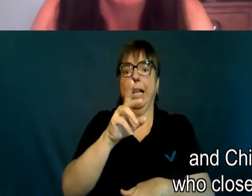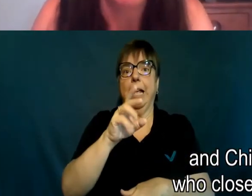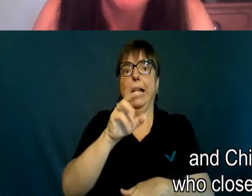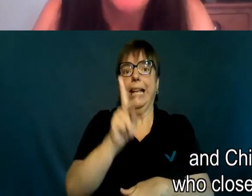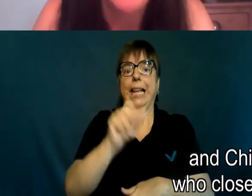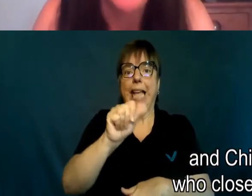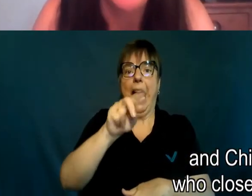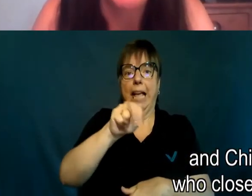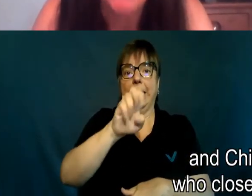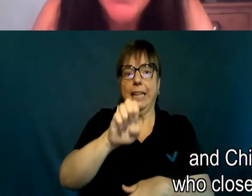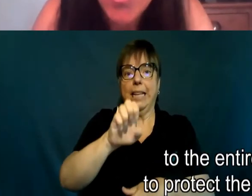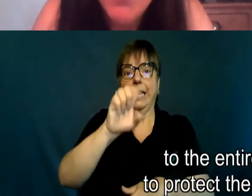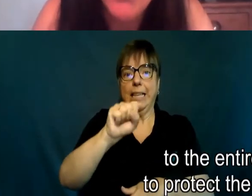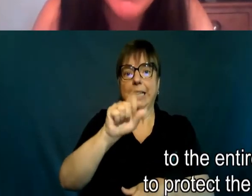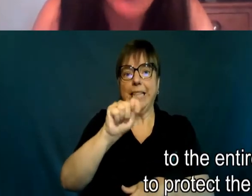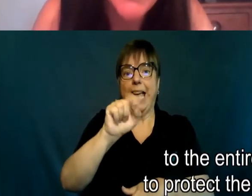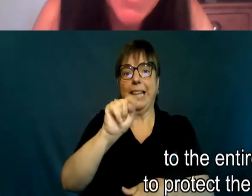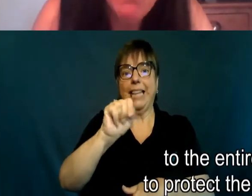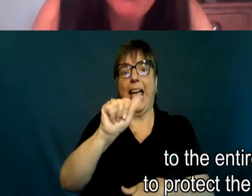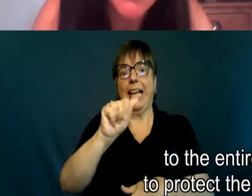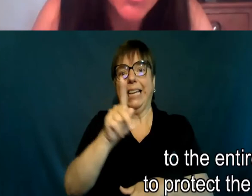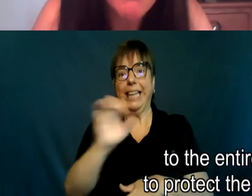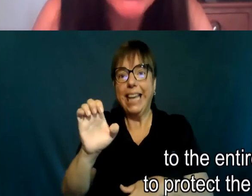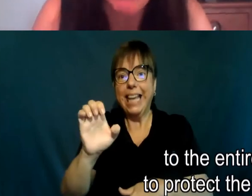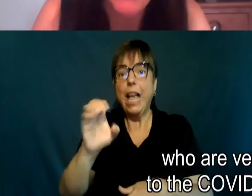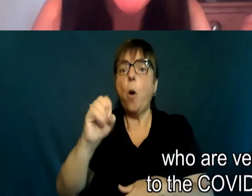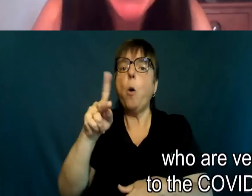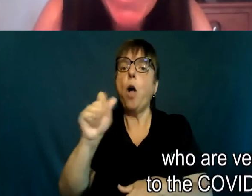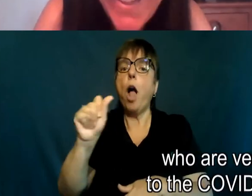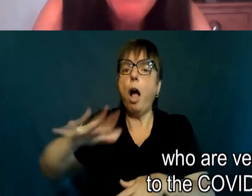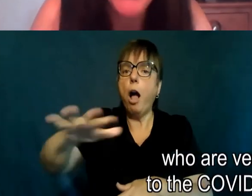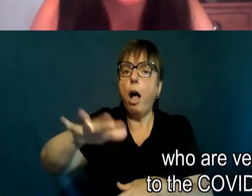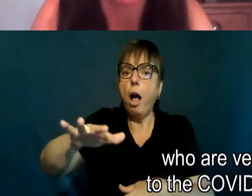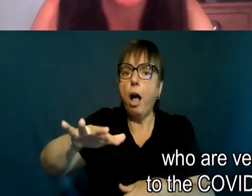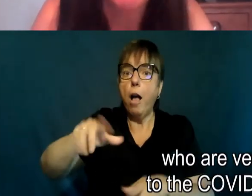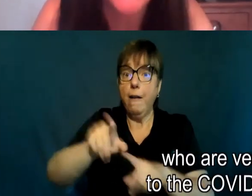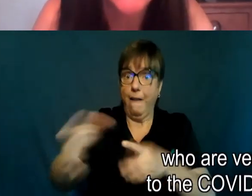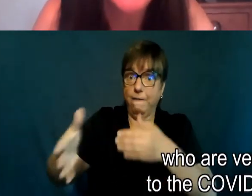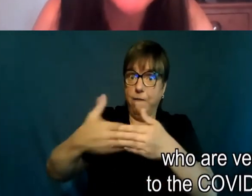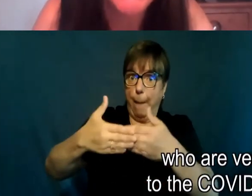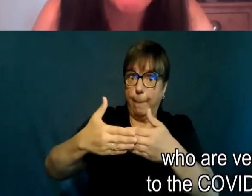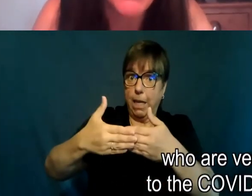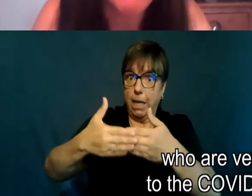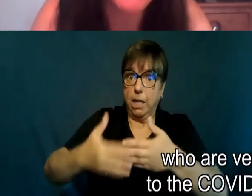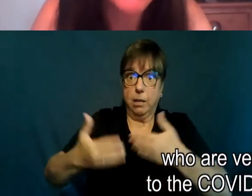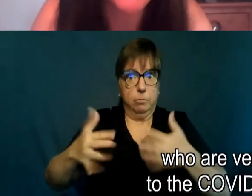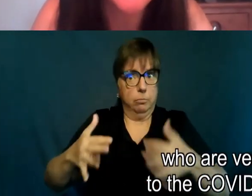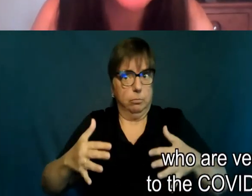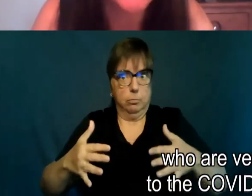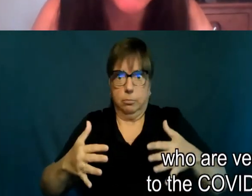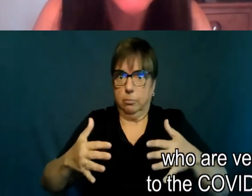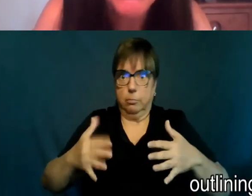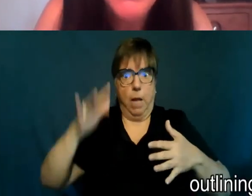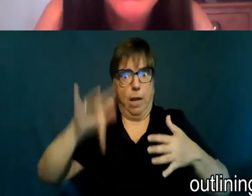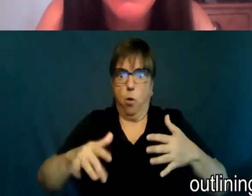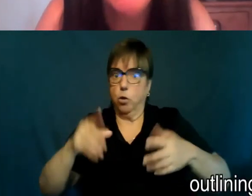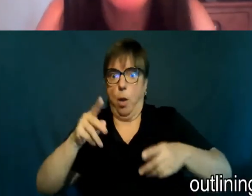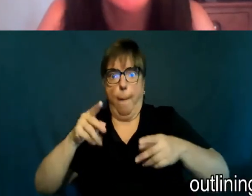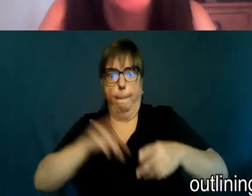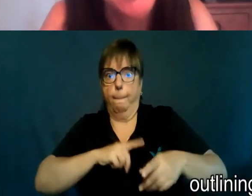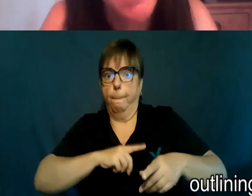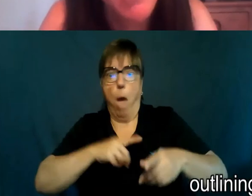qui a fermé les portes de la communauté au tiers pour protéger particulièrement les aînés, qui sont très fragilisés par la pandémie de COVID-19,